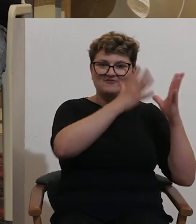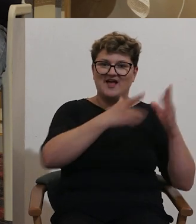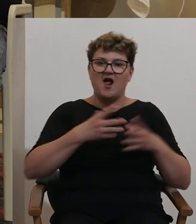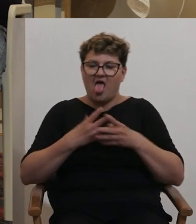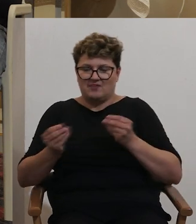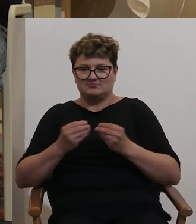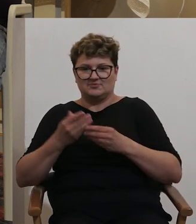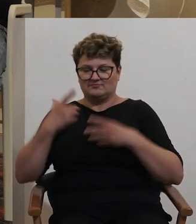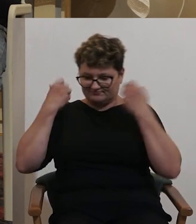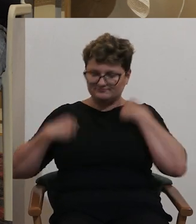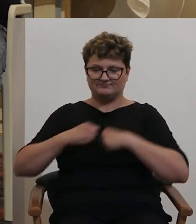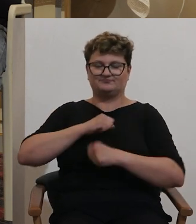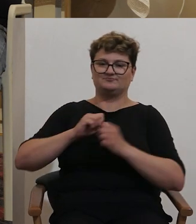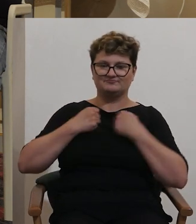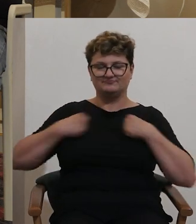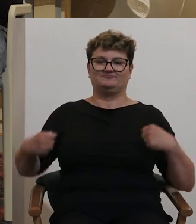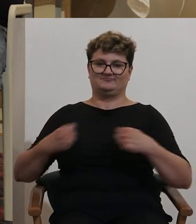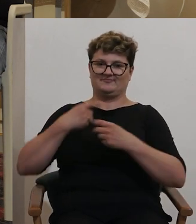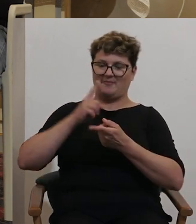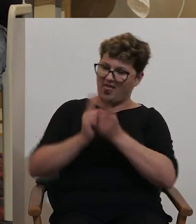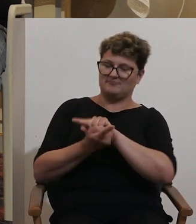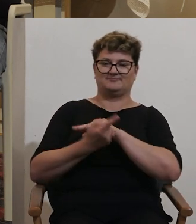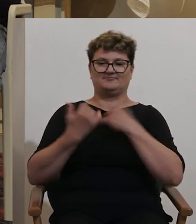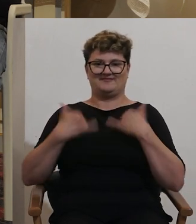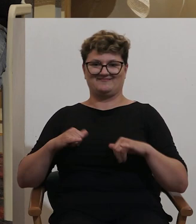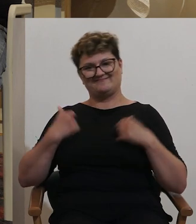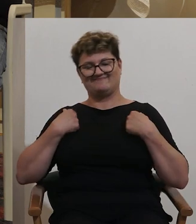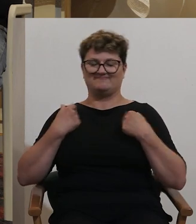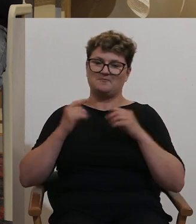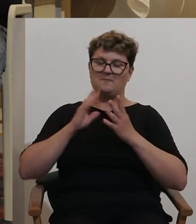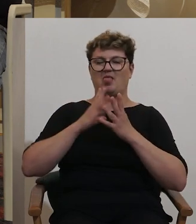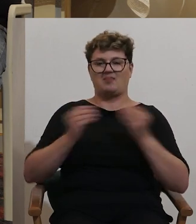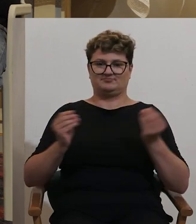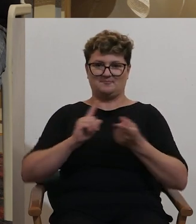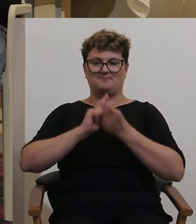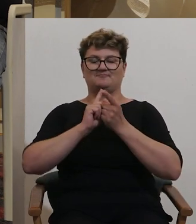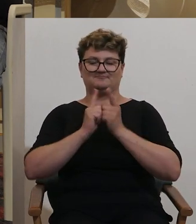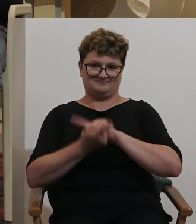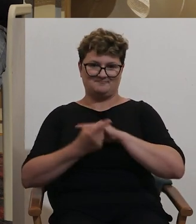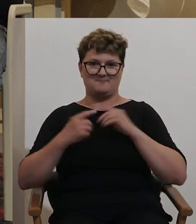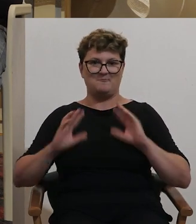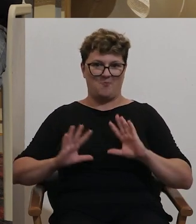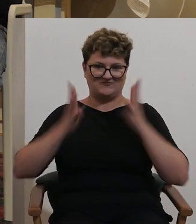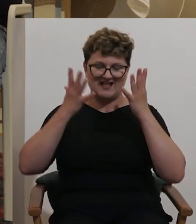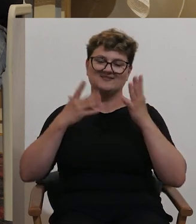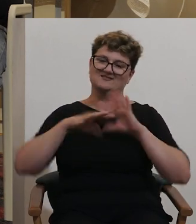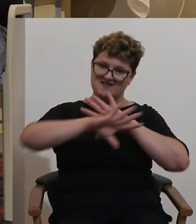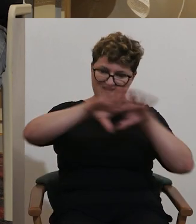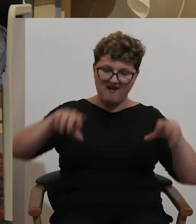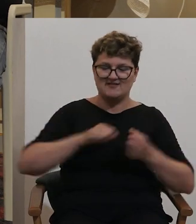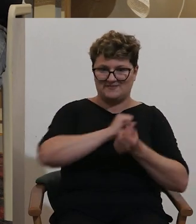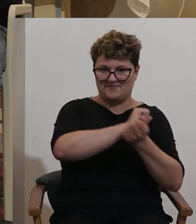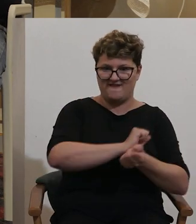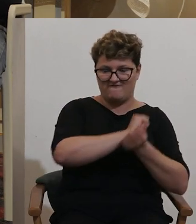mu opaskę, ubrał panterkę powstańca i razem z powstańcami poszedł do